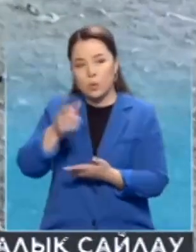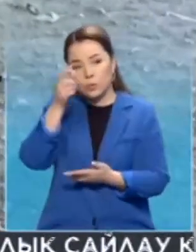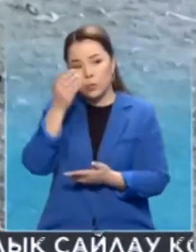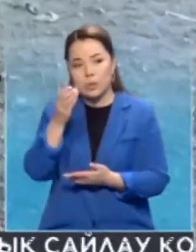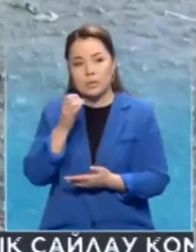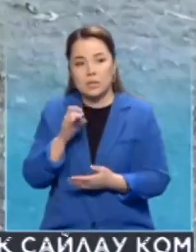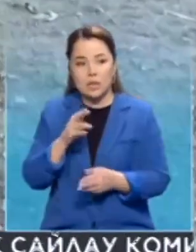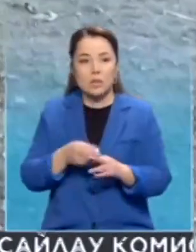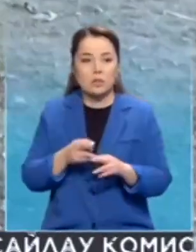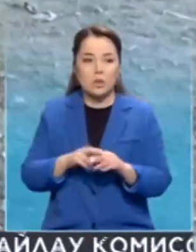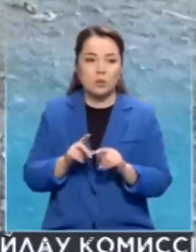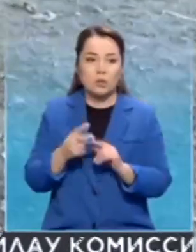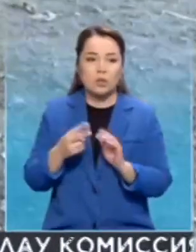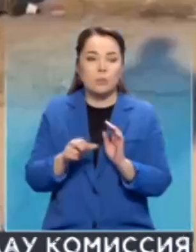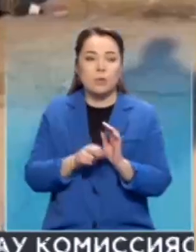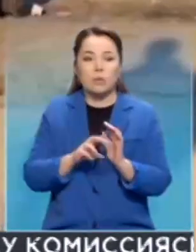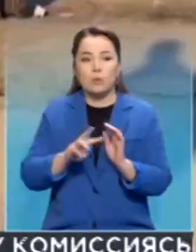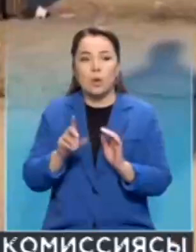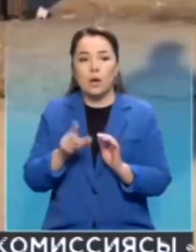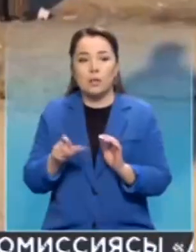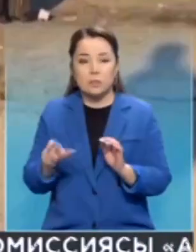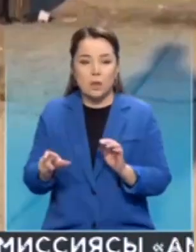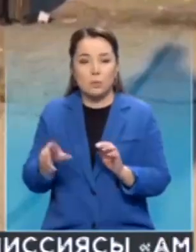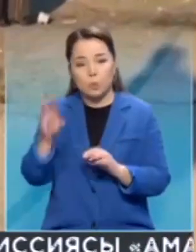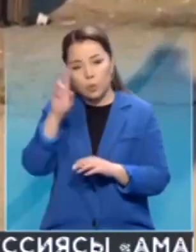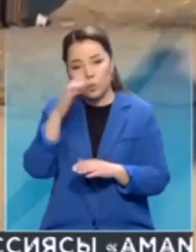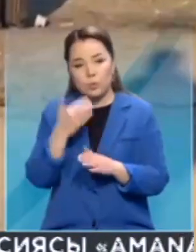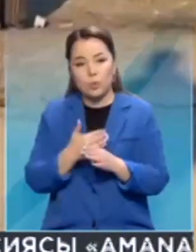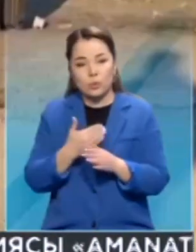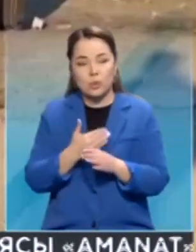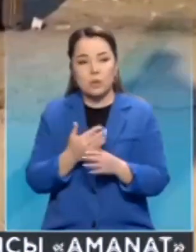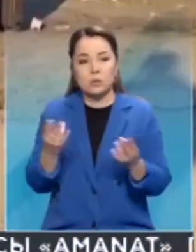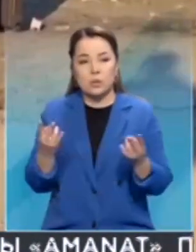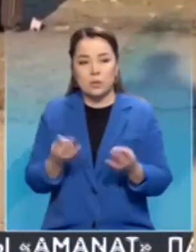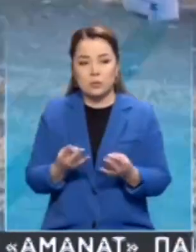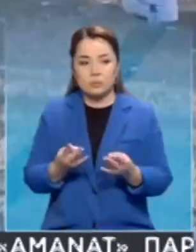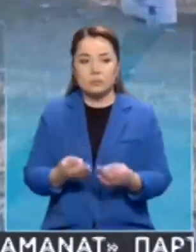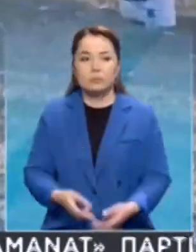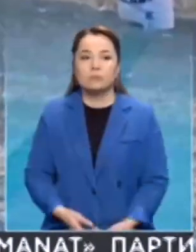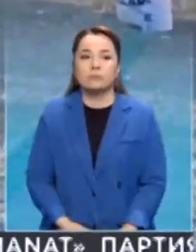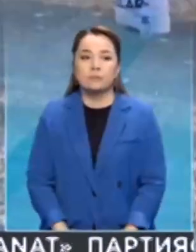мен Сирияда 26 миллиондай адам гуманитарлық көмекке зәру.